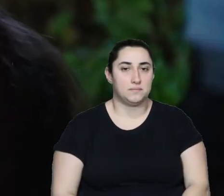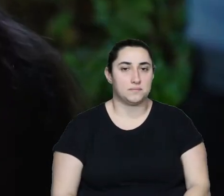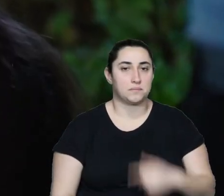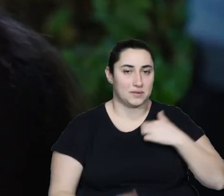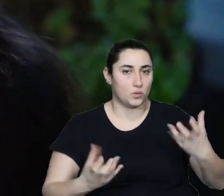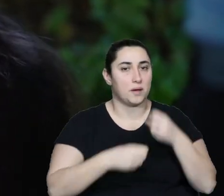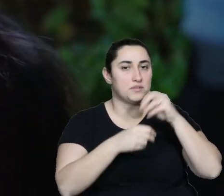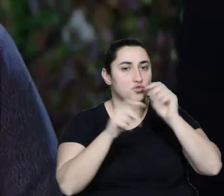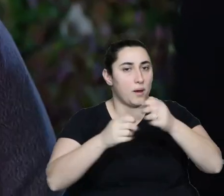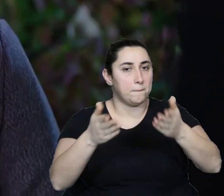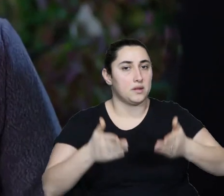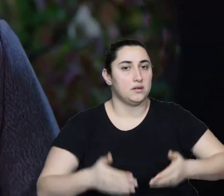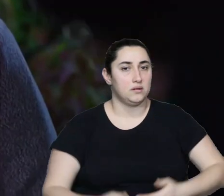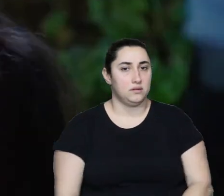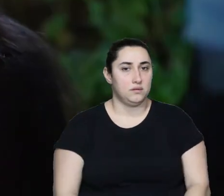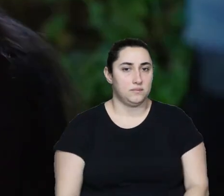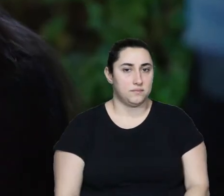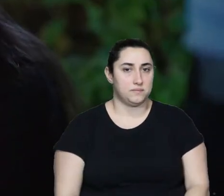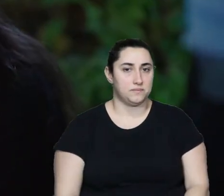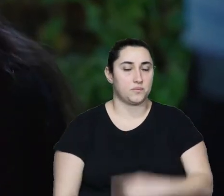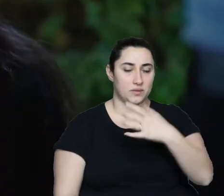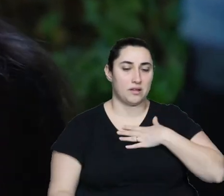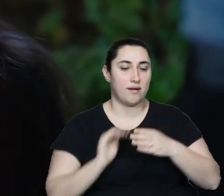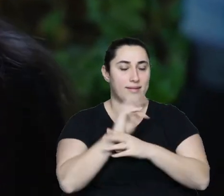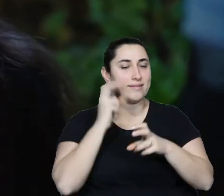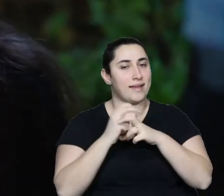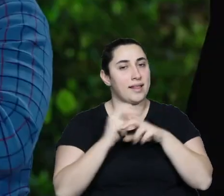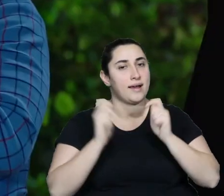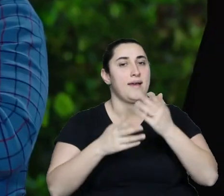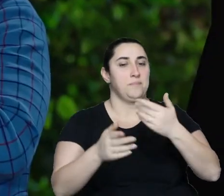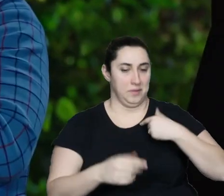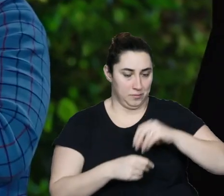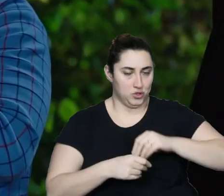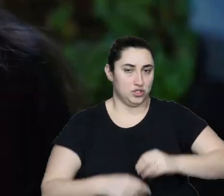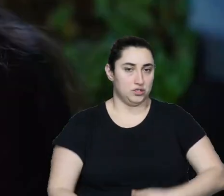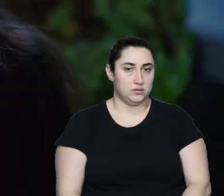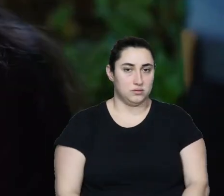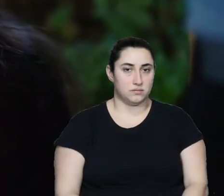Beni kurtarmak için yaptı. Hayatını tehlikeye attı o benim için.